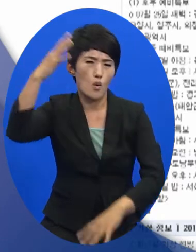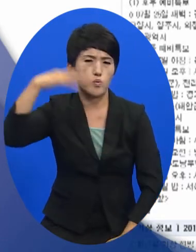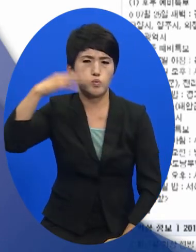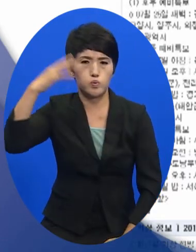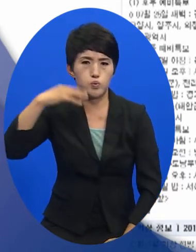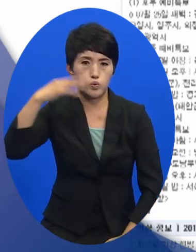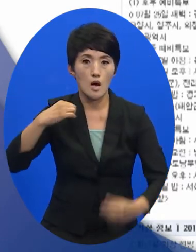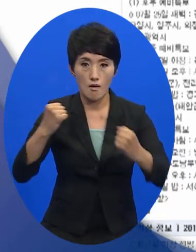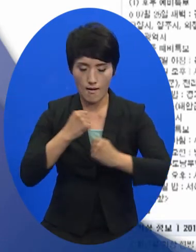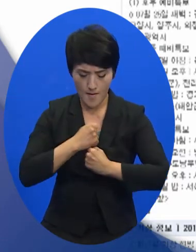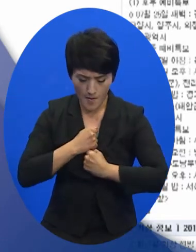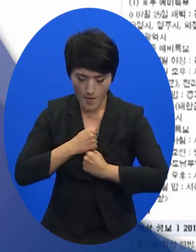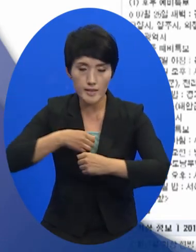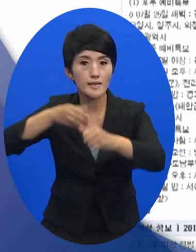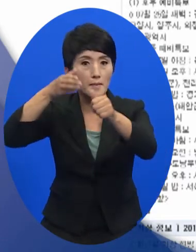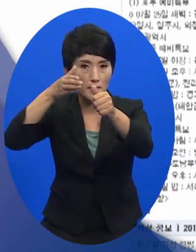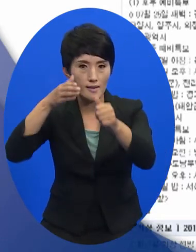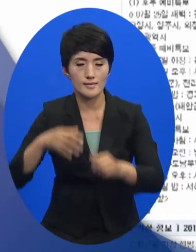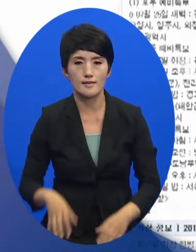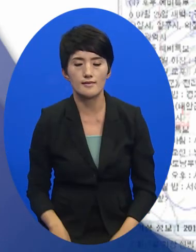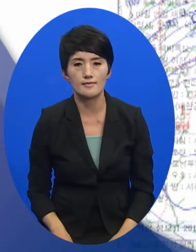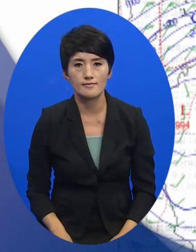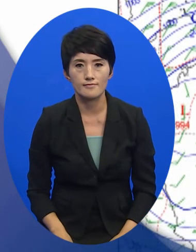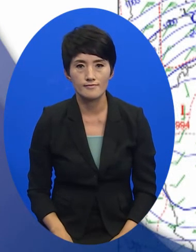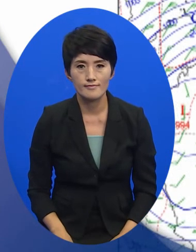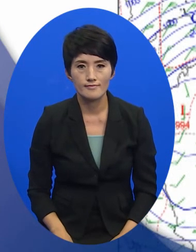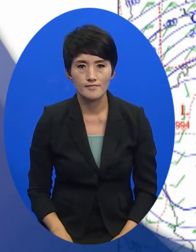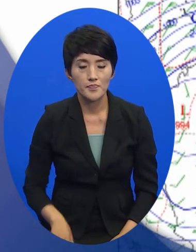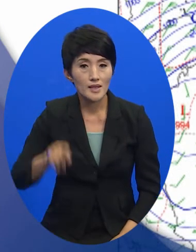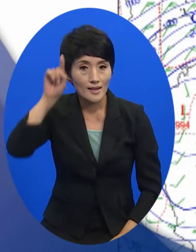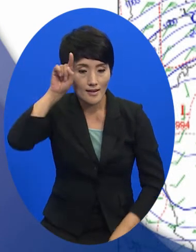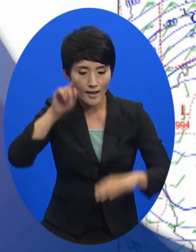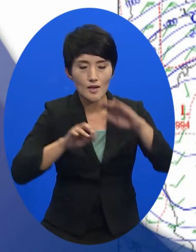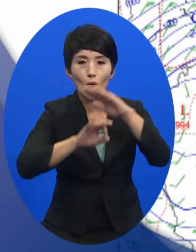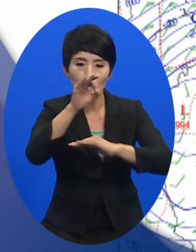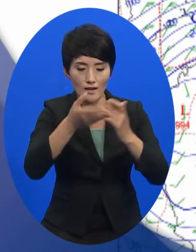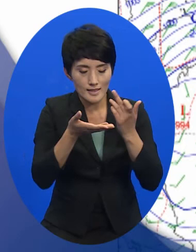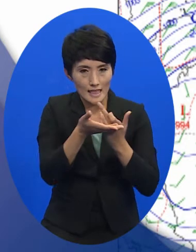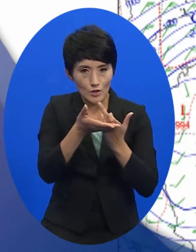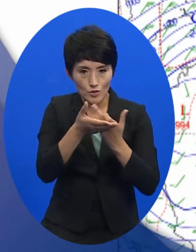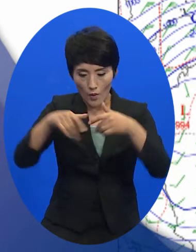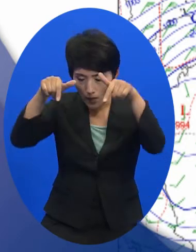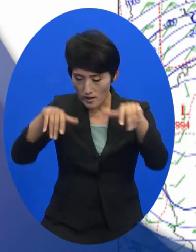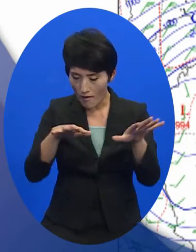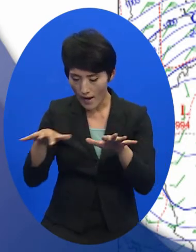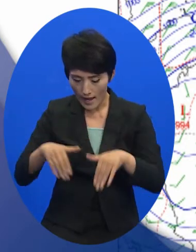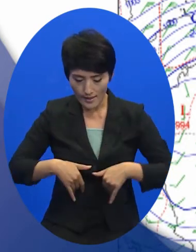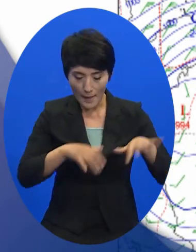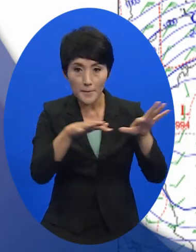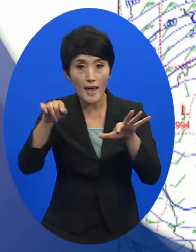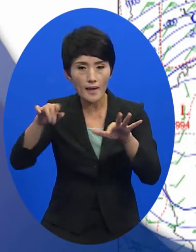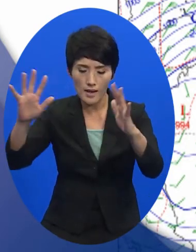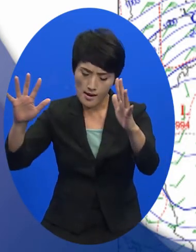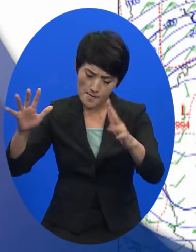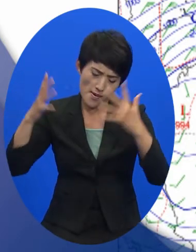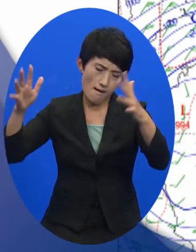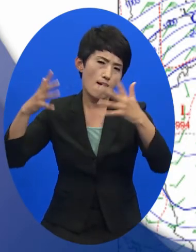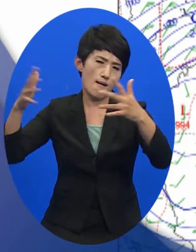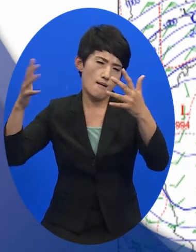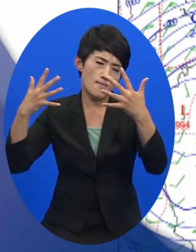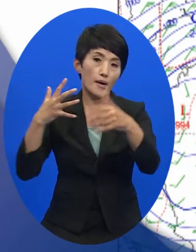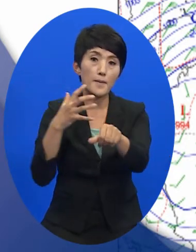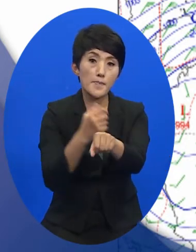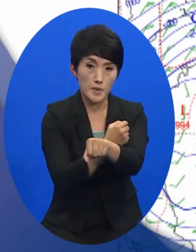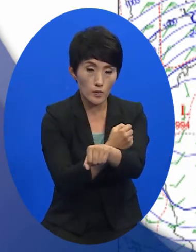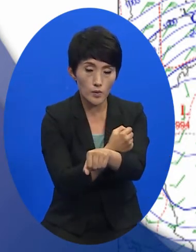건강관리에 이해하시기 바랍니다 내일 오전에 제주도와 사야 남의 안에서부터 바람이 점차 강하게